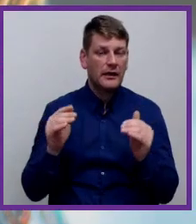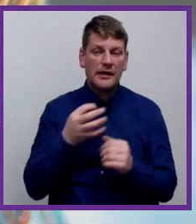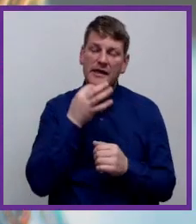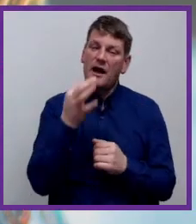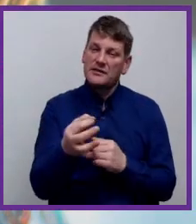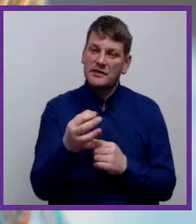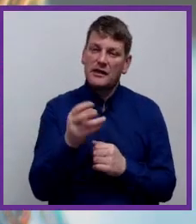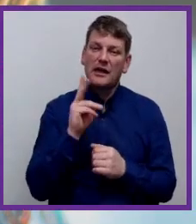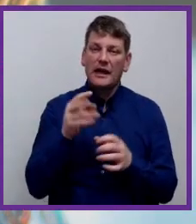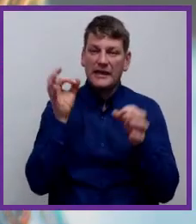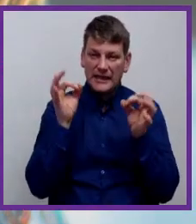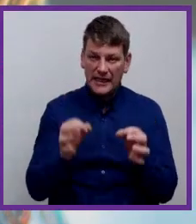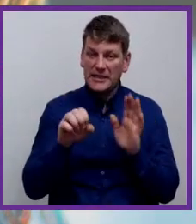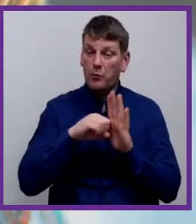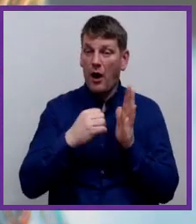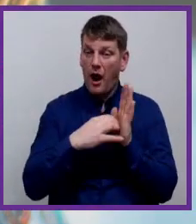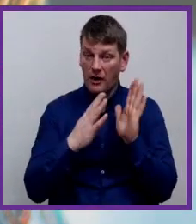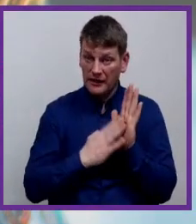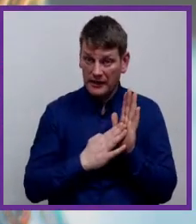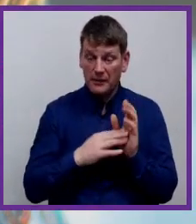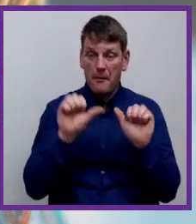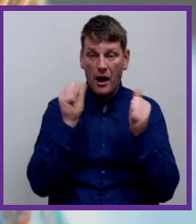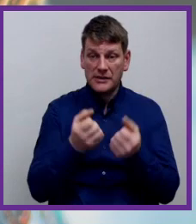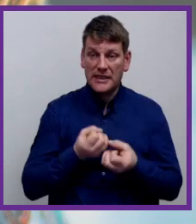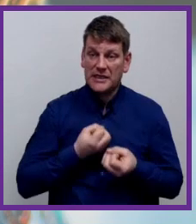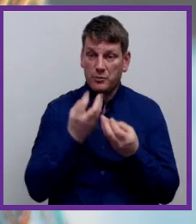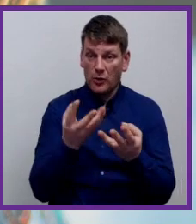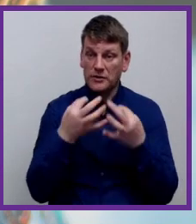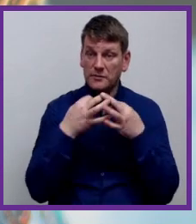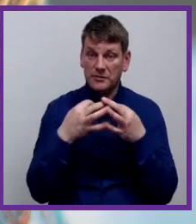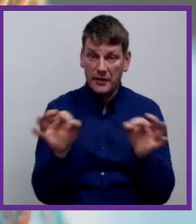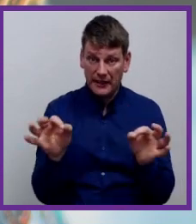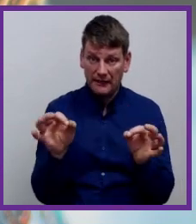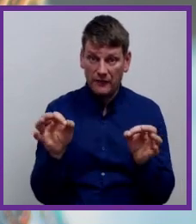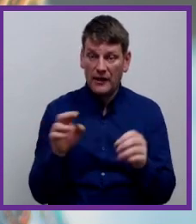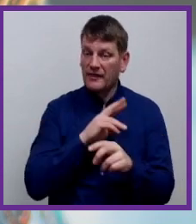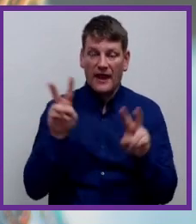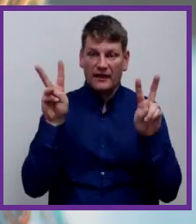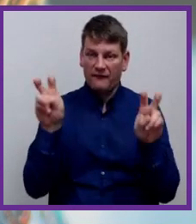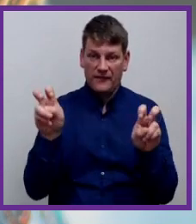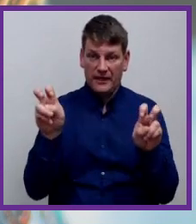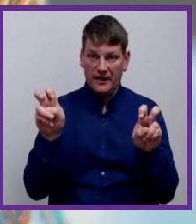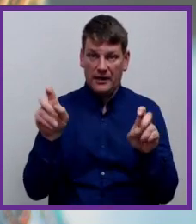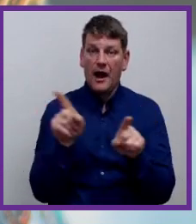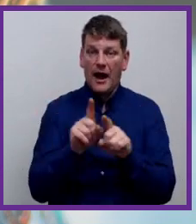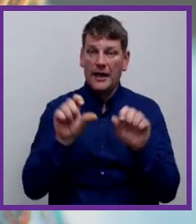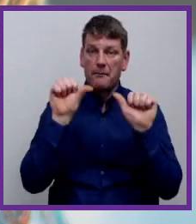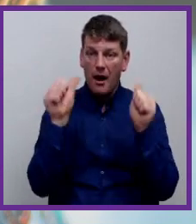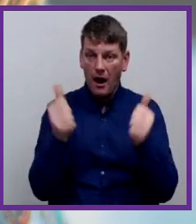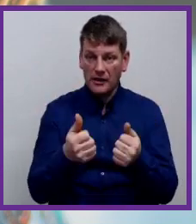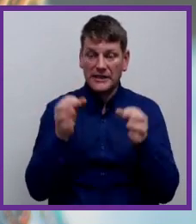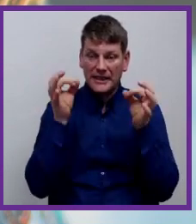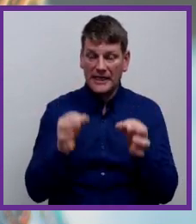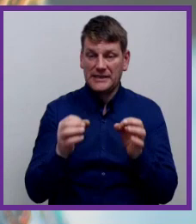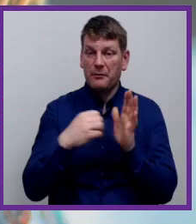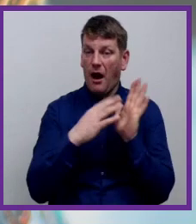jāsaka, ka tiesību akti mākslinieciskās izpausmes brīvību nedefinē. Arī māksla tiesību